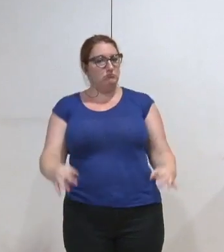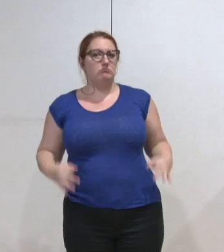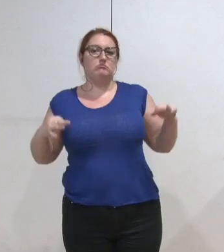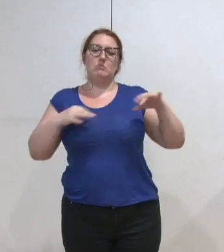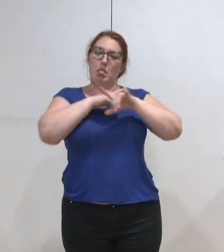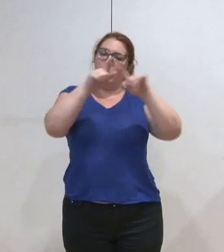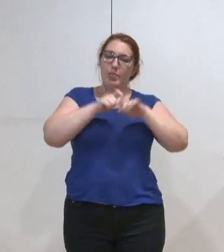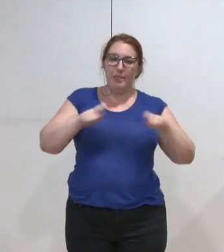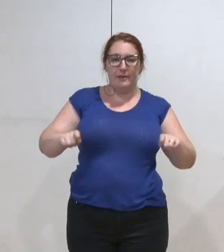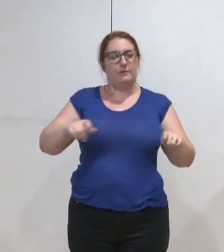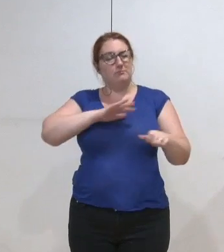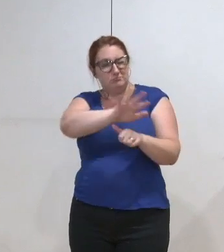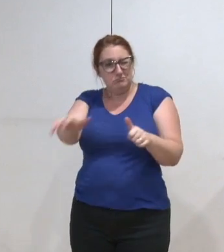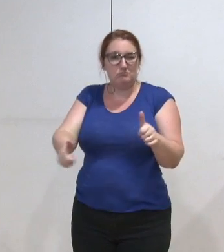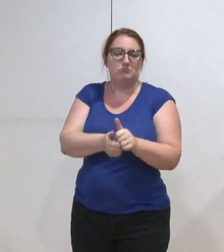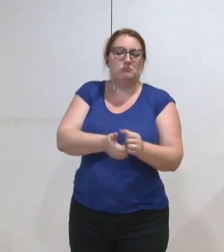autant que possible